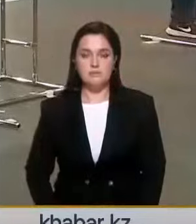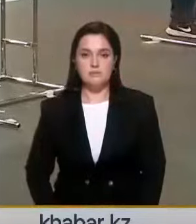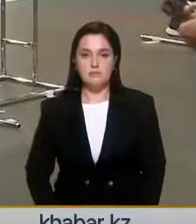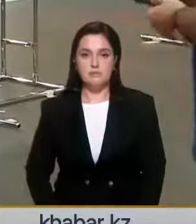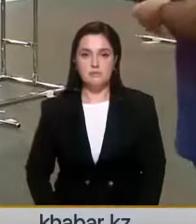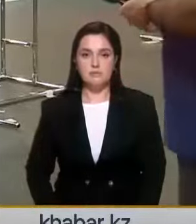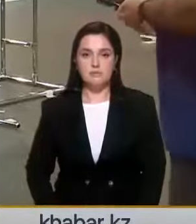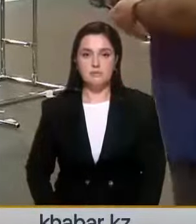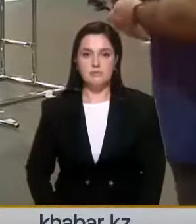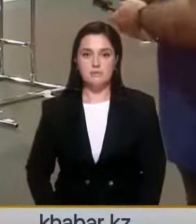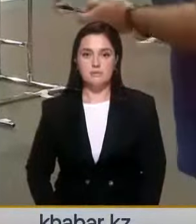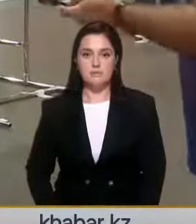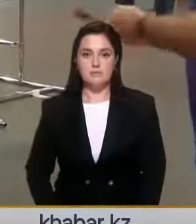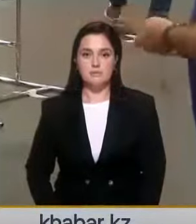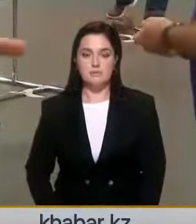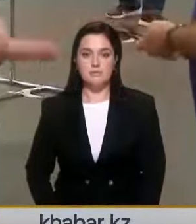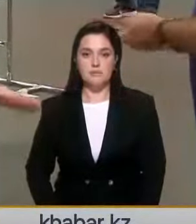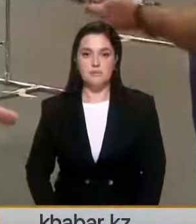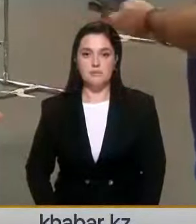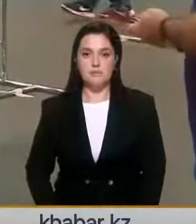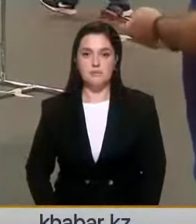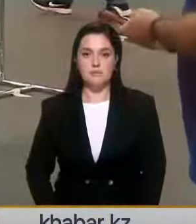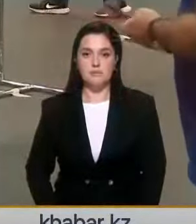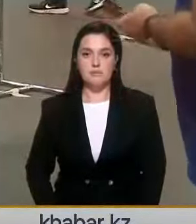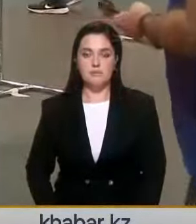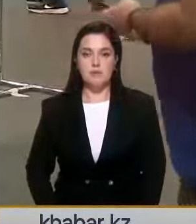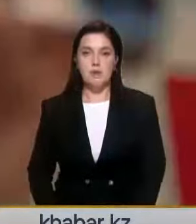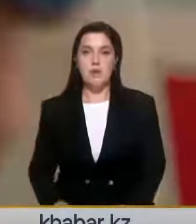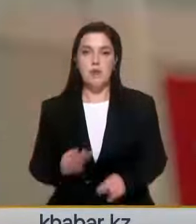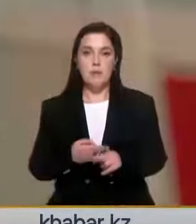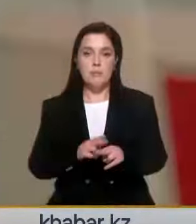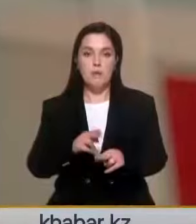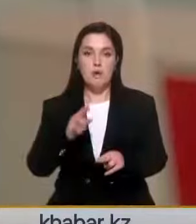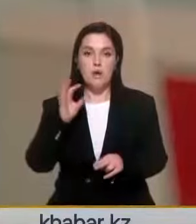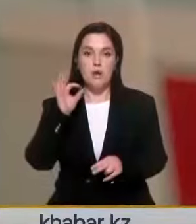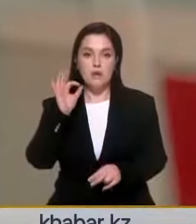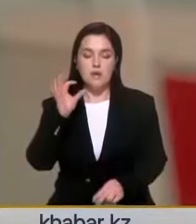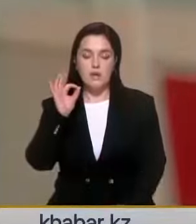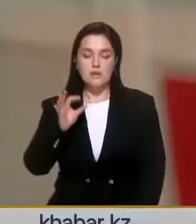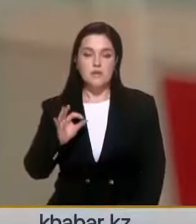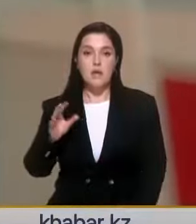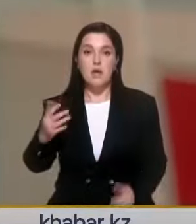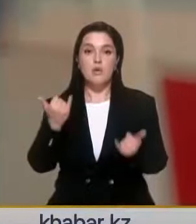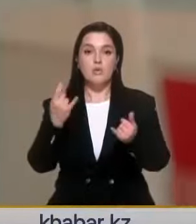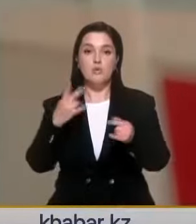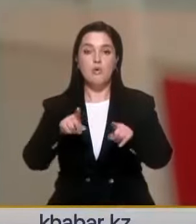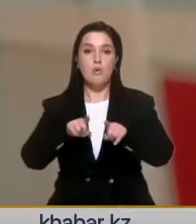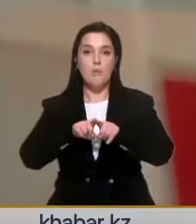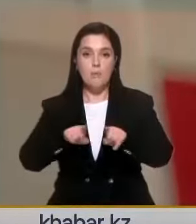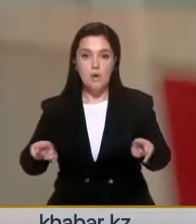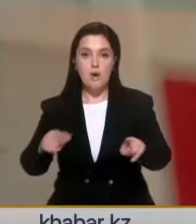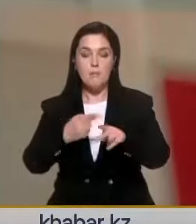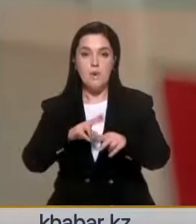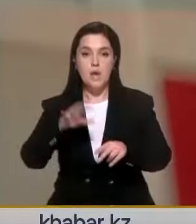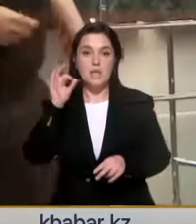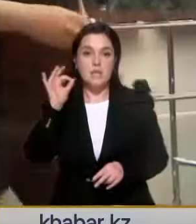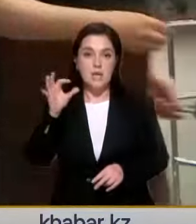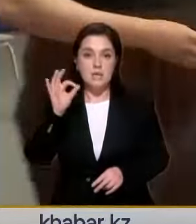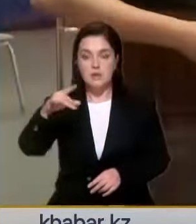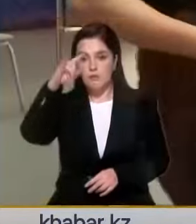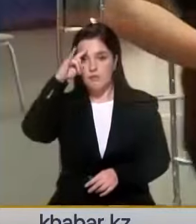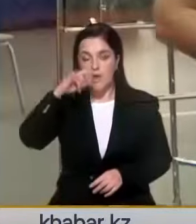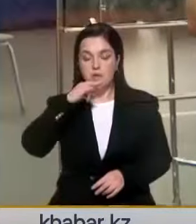точки мира в онлайне для этого достаточно компьютера и отдельной веб-камеры наша миссия - Это популяризация дар в Казахстане Мы